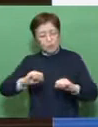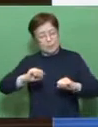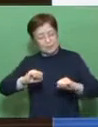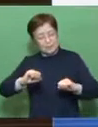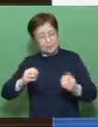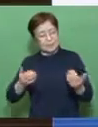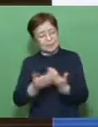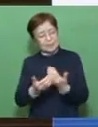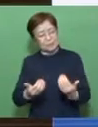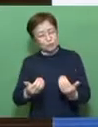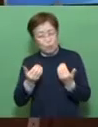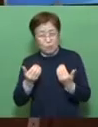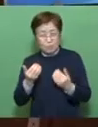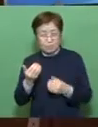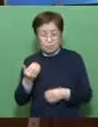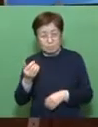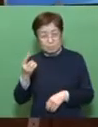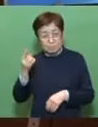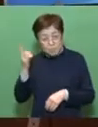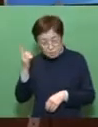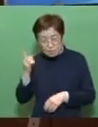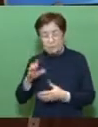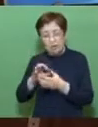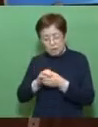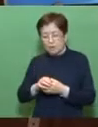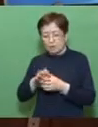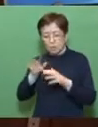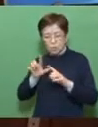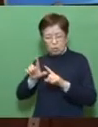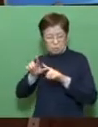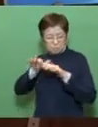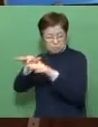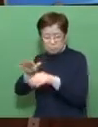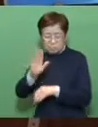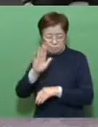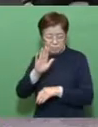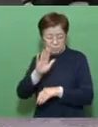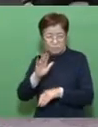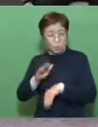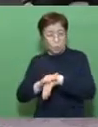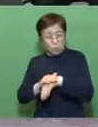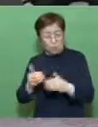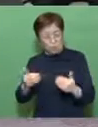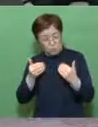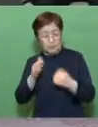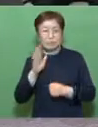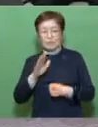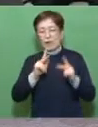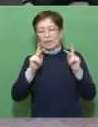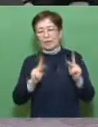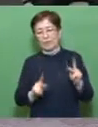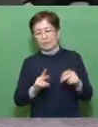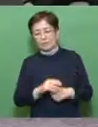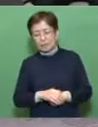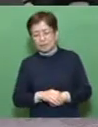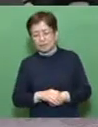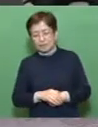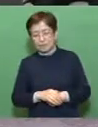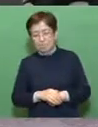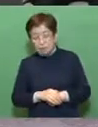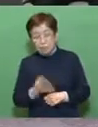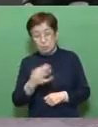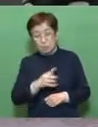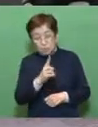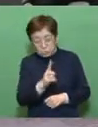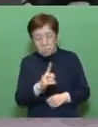というはい意味で一極集中を是正っていうことが大きな課題になりましたはいそれともう1つはねま日本全体